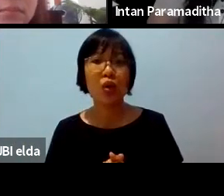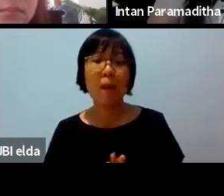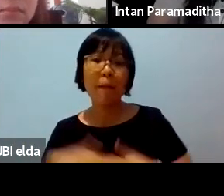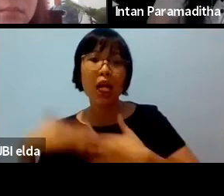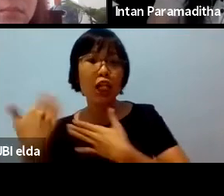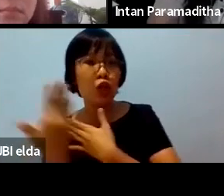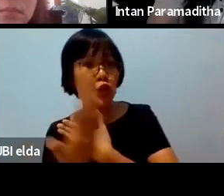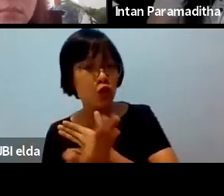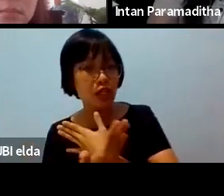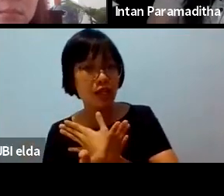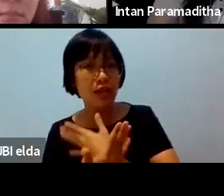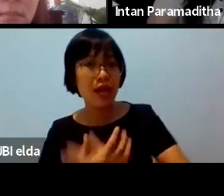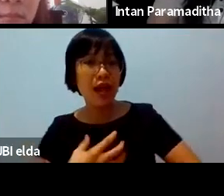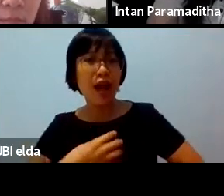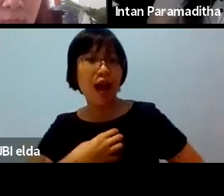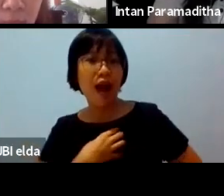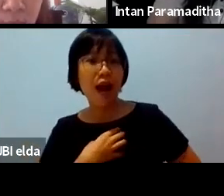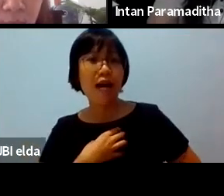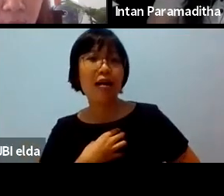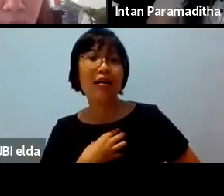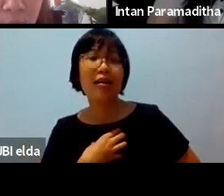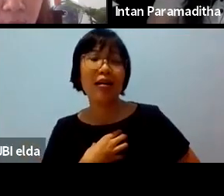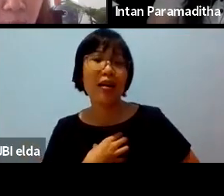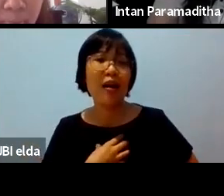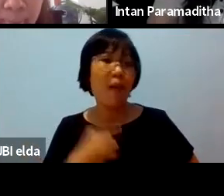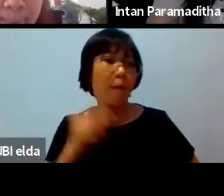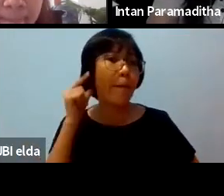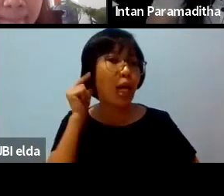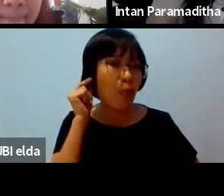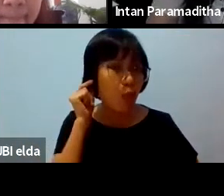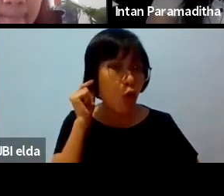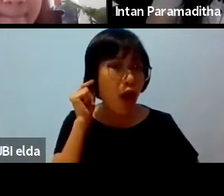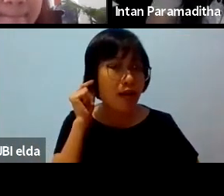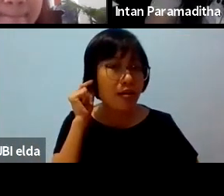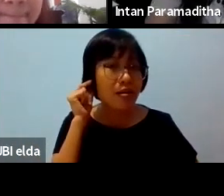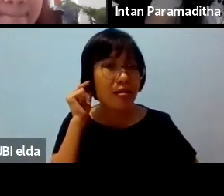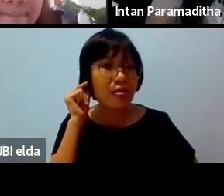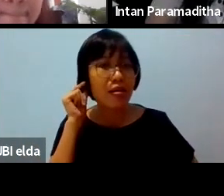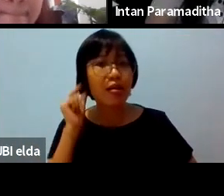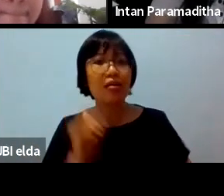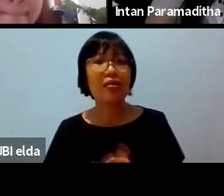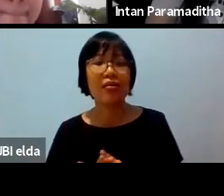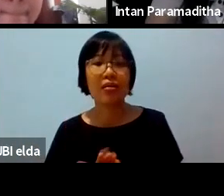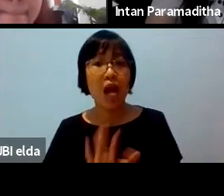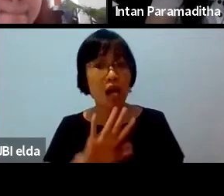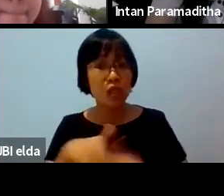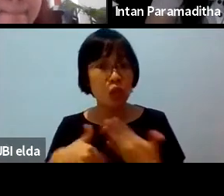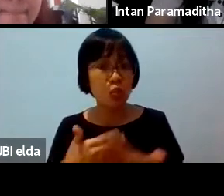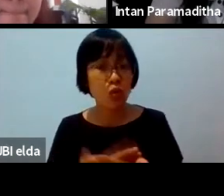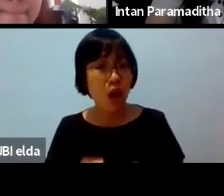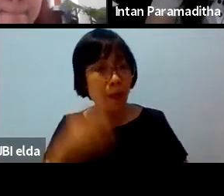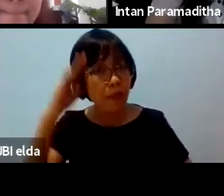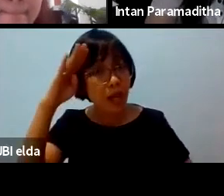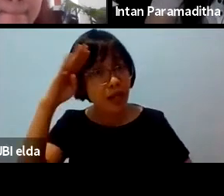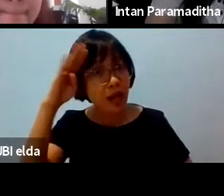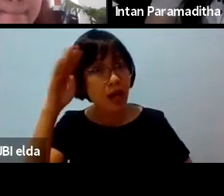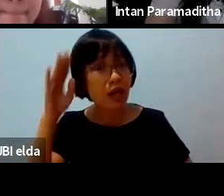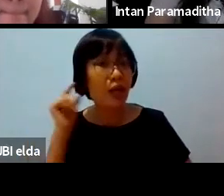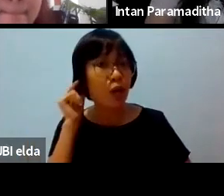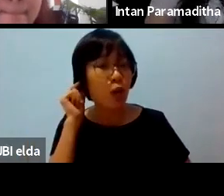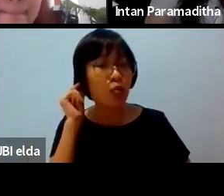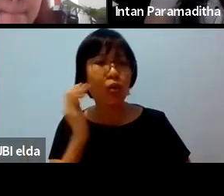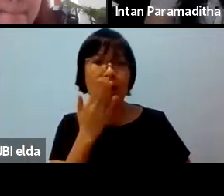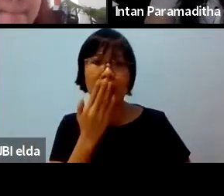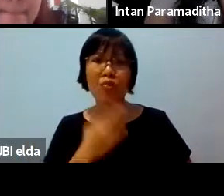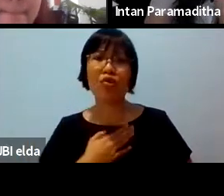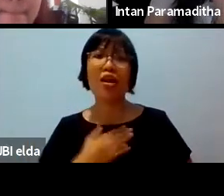asasi juga sama, untuk mendapatkan sesuatu yang layak di muka bumi. Saya pikir itu dulu dari saya, mewakili semua